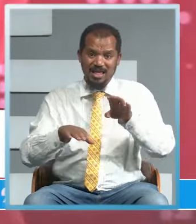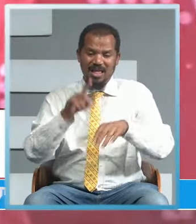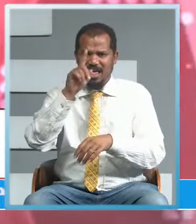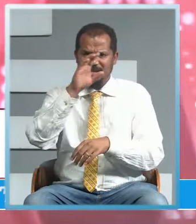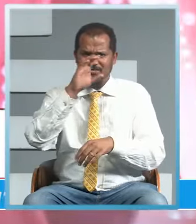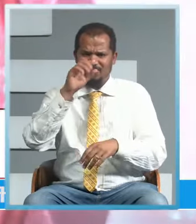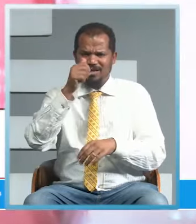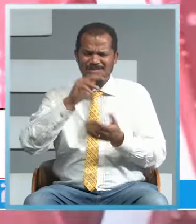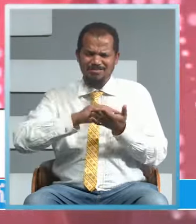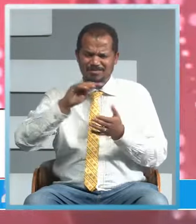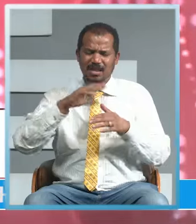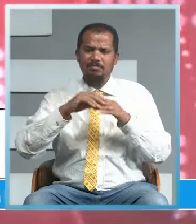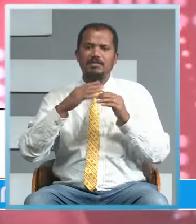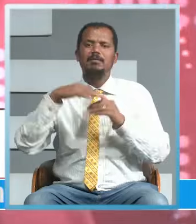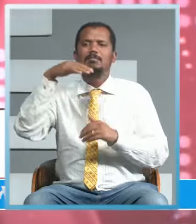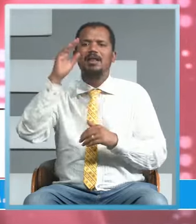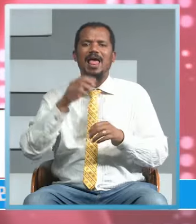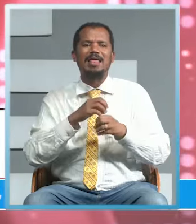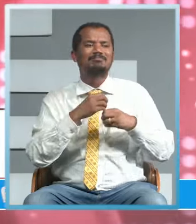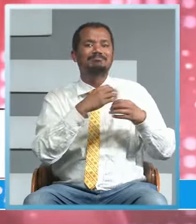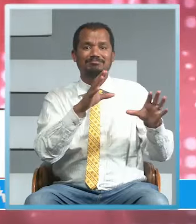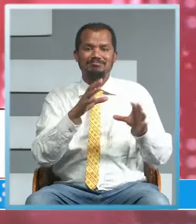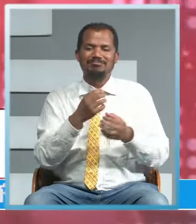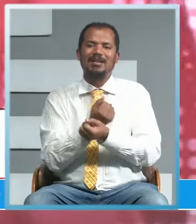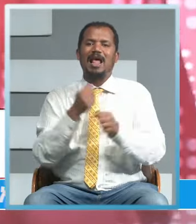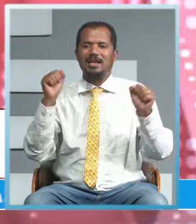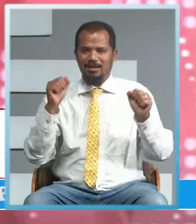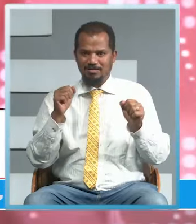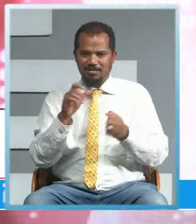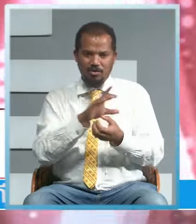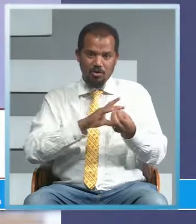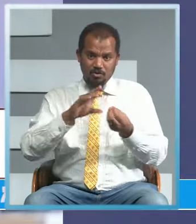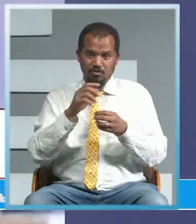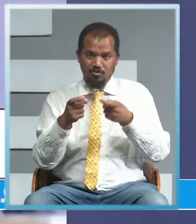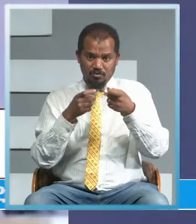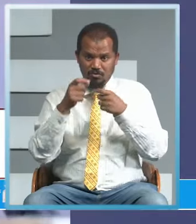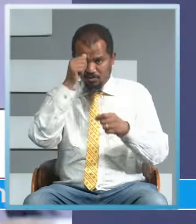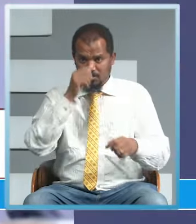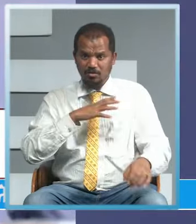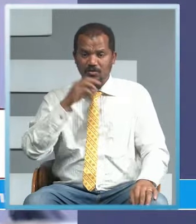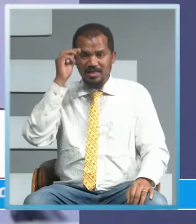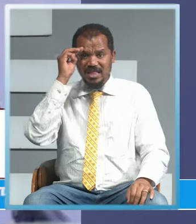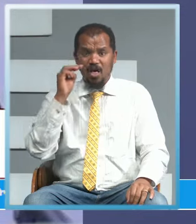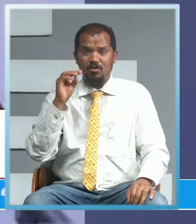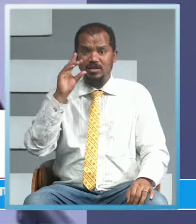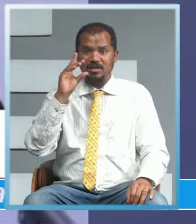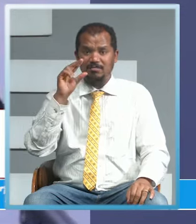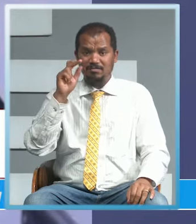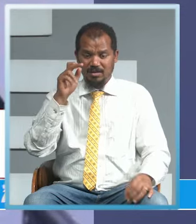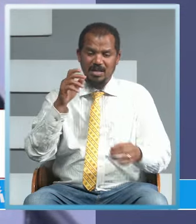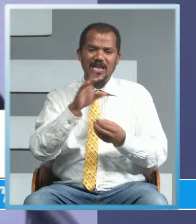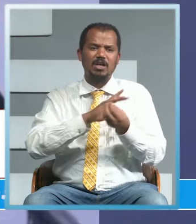እርምጃ ከ110 ሚሊዮን ብር በላይ ከብክነት መዳኑ ተገለጸ። የክልሉ ርዕሰ መስተዳደር አቶ ጥላሁን